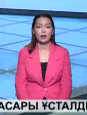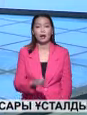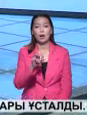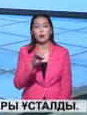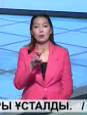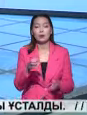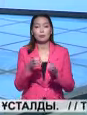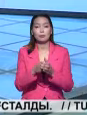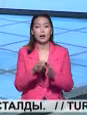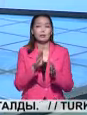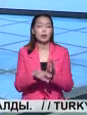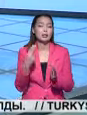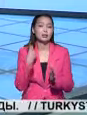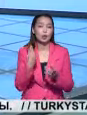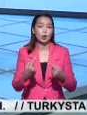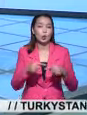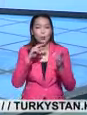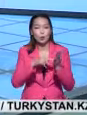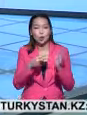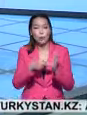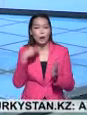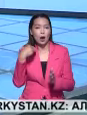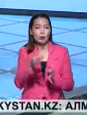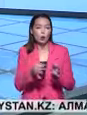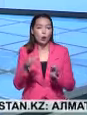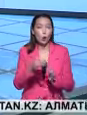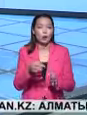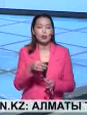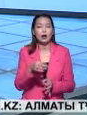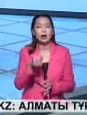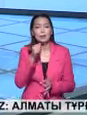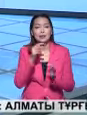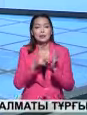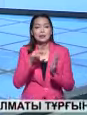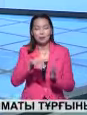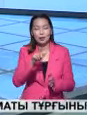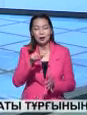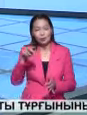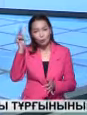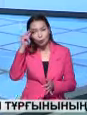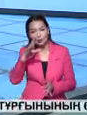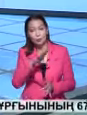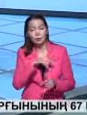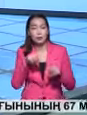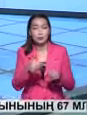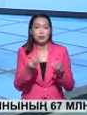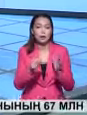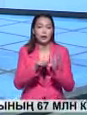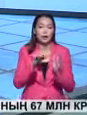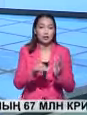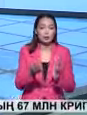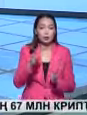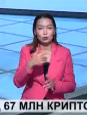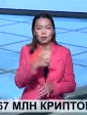Аманат партиясының қарысыз қоғам жобасы бойынша Ақтөбе облысында былтыр 8 мыңнан астам адам білім алған. Биыл тағы 6 мыңға жуық